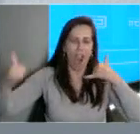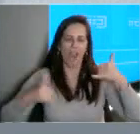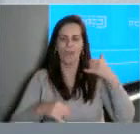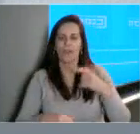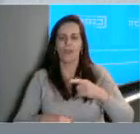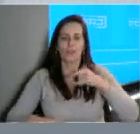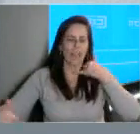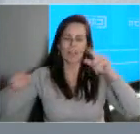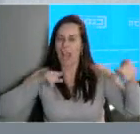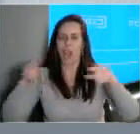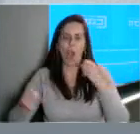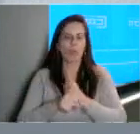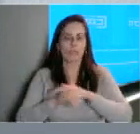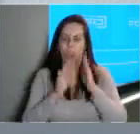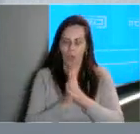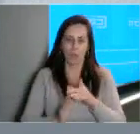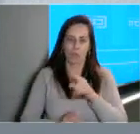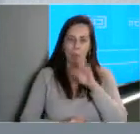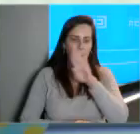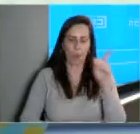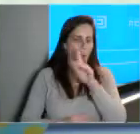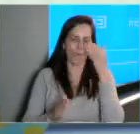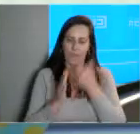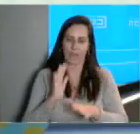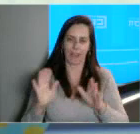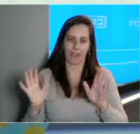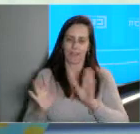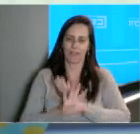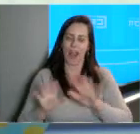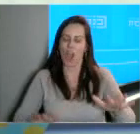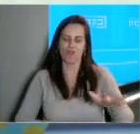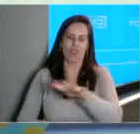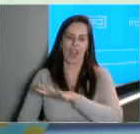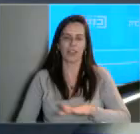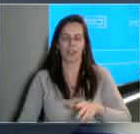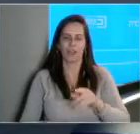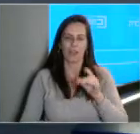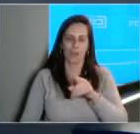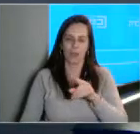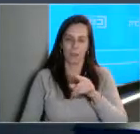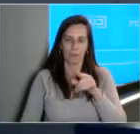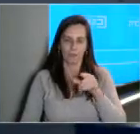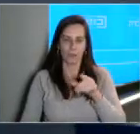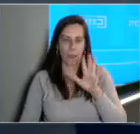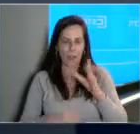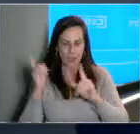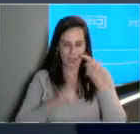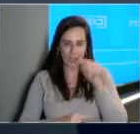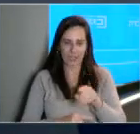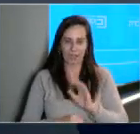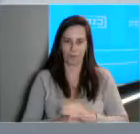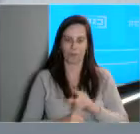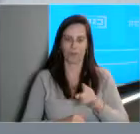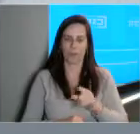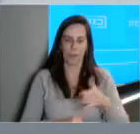לאנשים, לכו תצביעו, תעשו, עושה... כמו שאמרתי בהתחלה, הוא לא ויתר על קמפיין של... לא היה לו כוח יותר, הוא כתב... שים לב, הוא יצא על השטח... תקשיב, משה, מה שקרה שם זה כזה